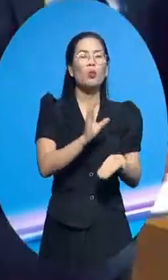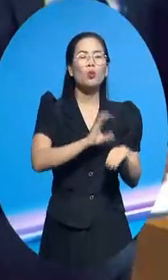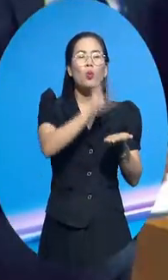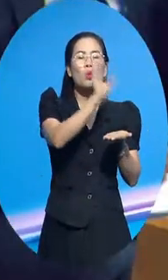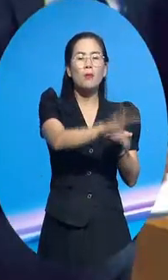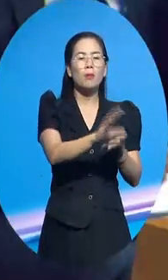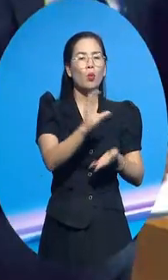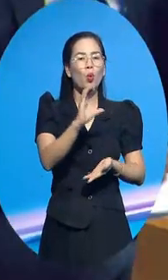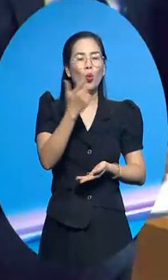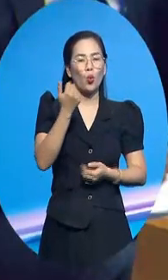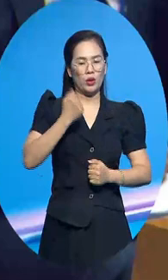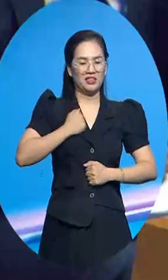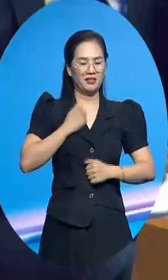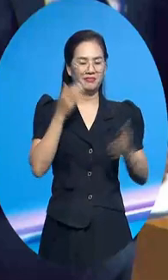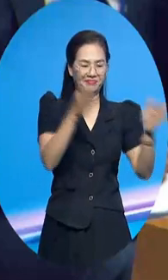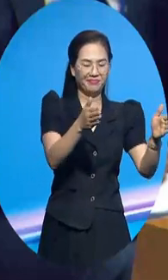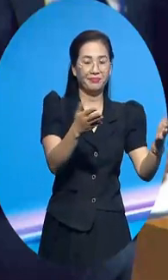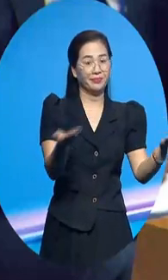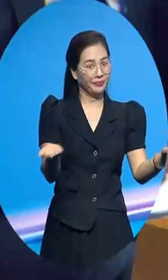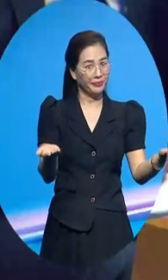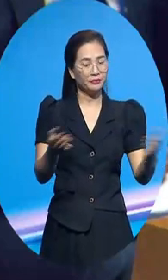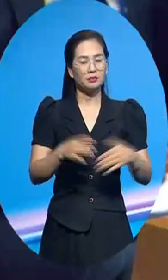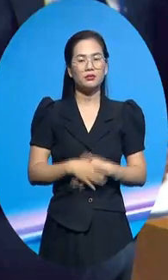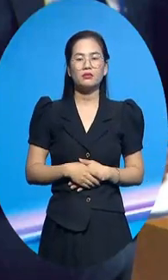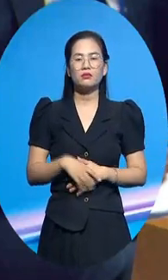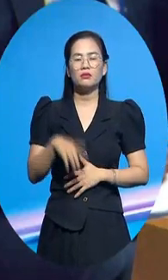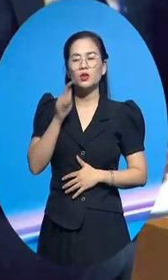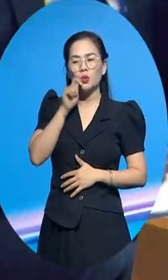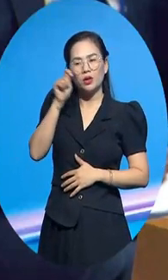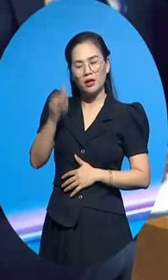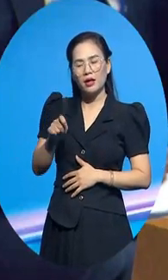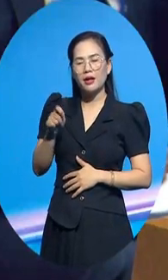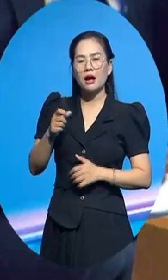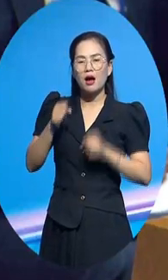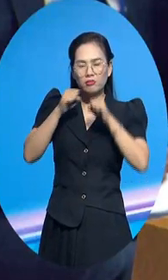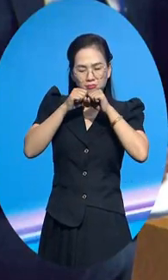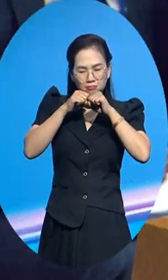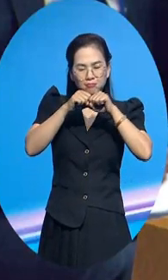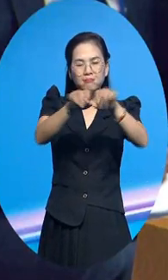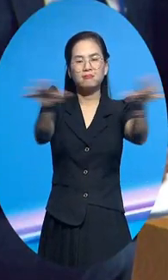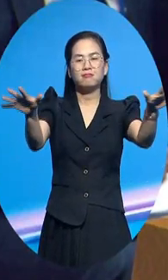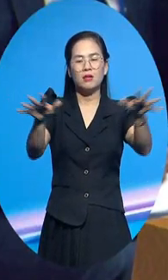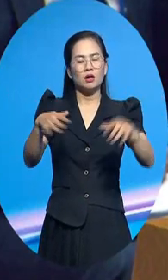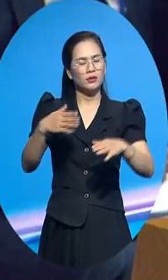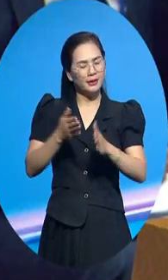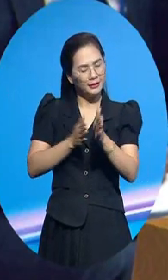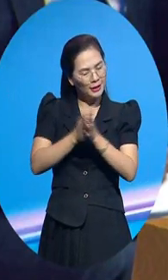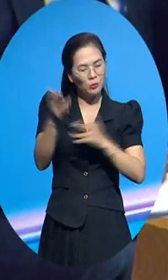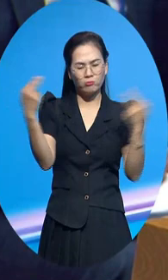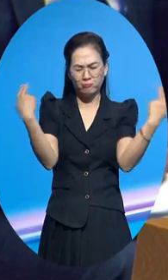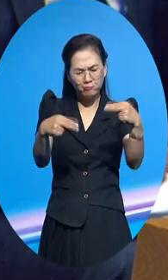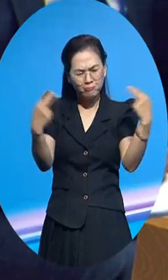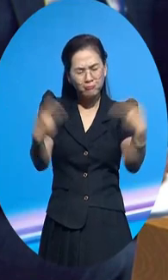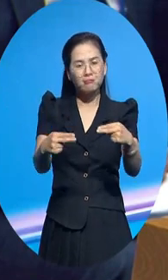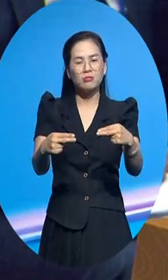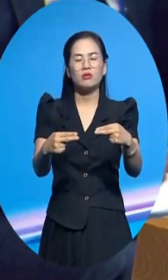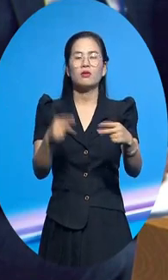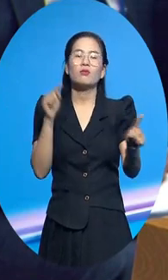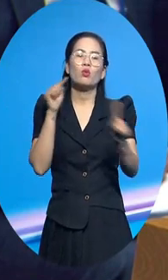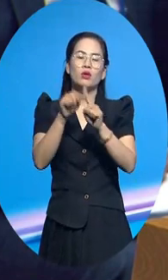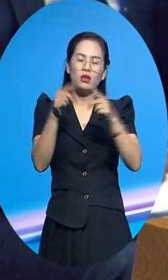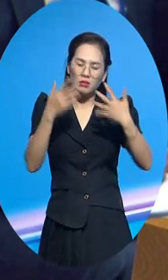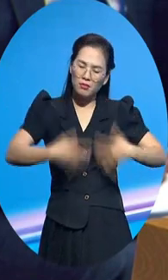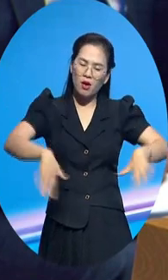Sergei Kiklitsia khẳng định, Ukraine sẽ tiếp tục chiến đấu cho đến khi mọi công dân và mọi mảnh đất thuộc chủ quyền được giải